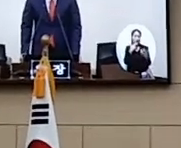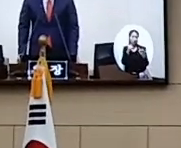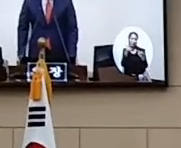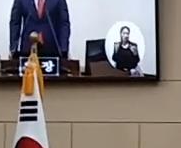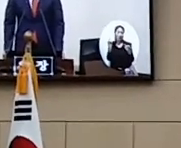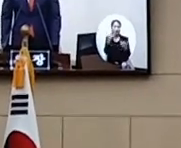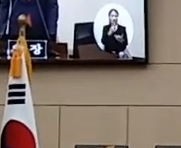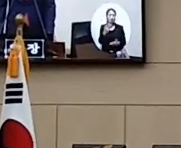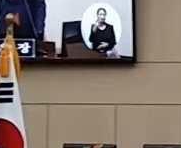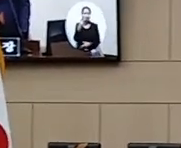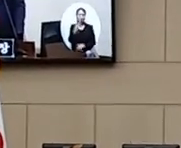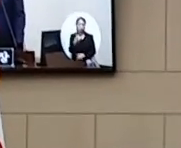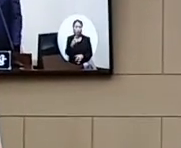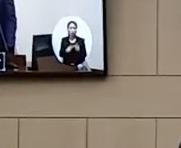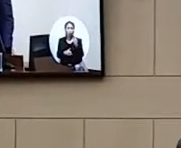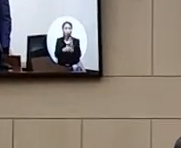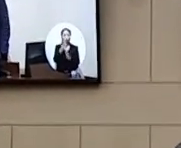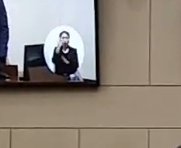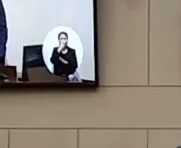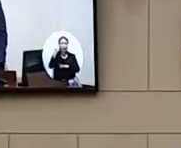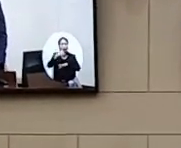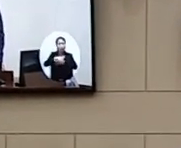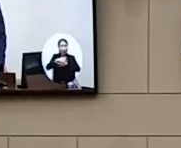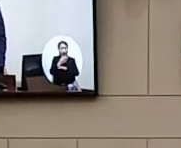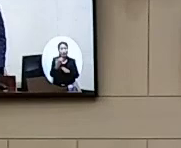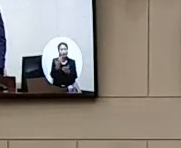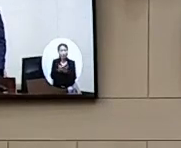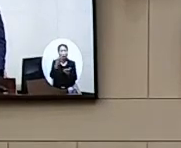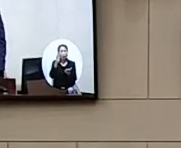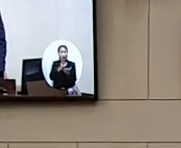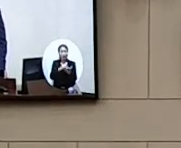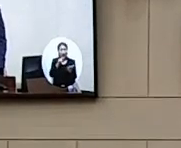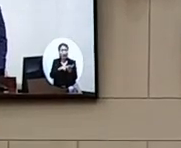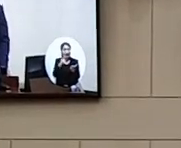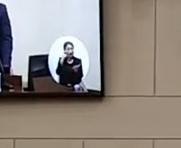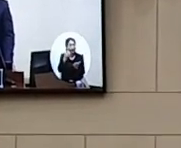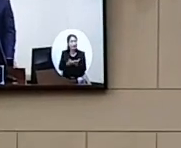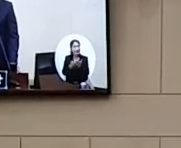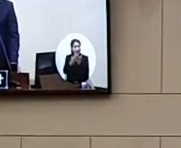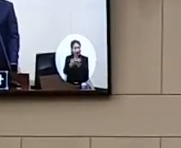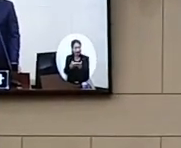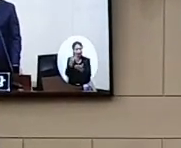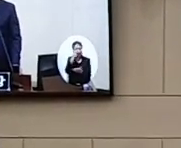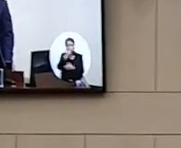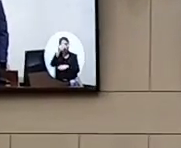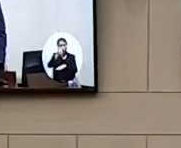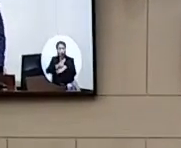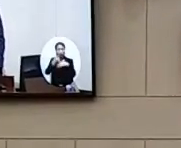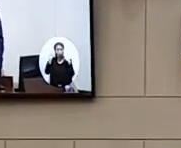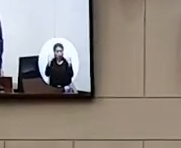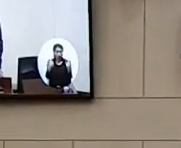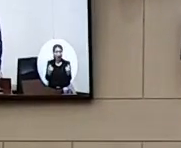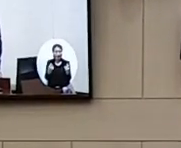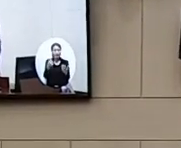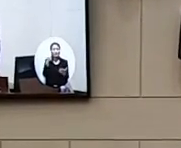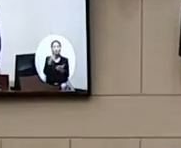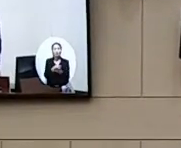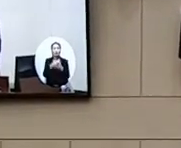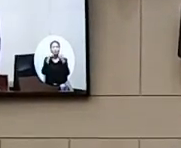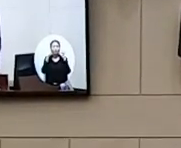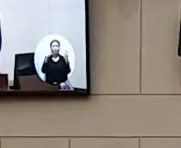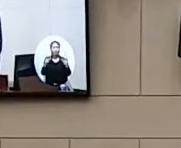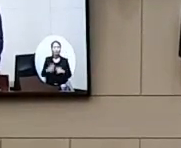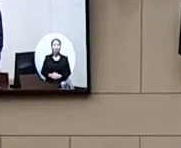제17항 2025년 안동 도시관리계획 재정비안에 대한 의견 제시의 건은 심사보고한 내용과 같이 가결되었음을